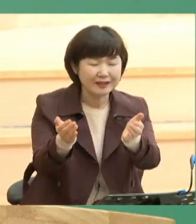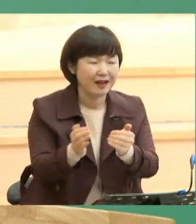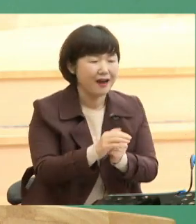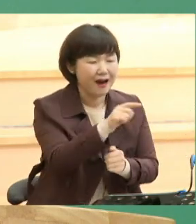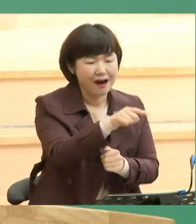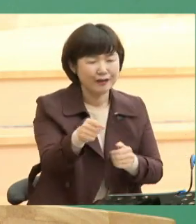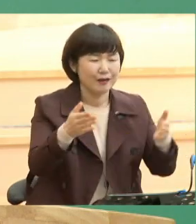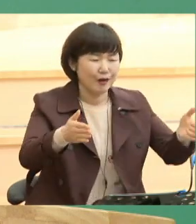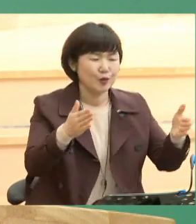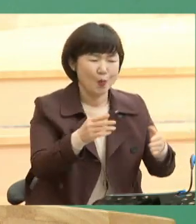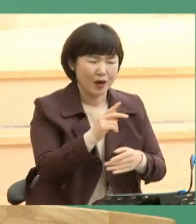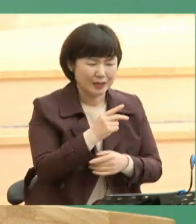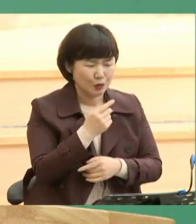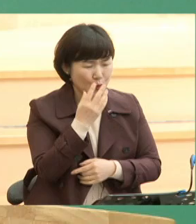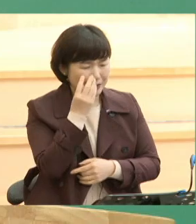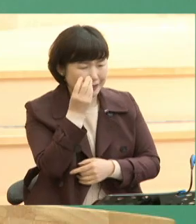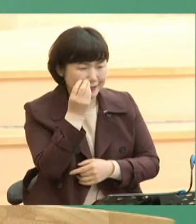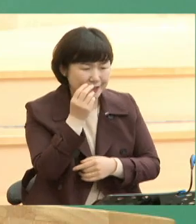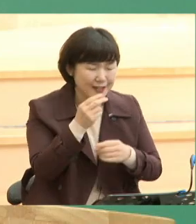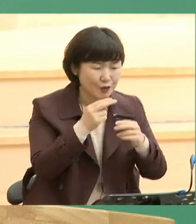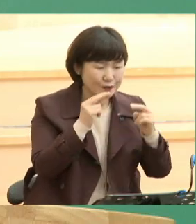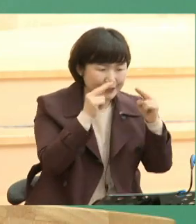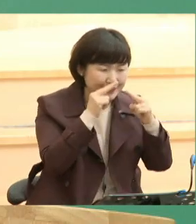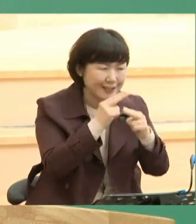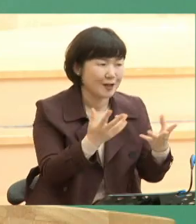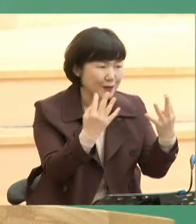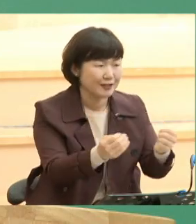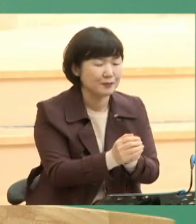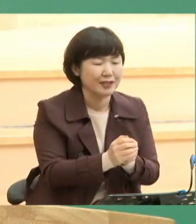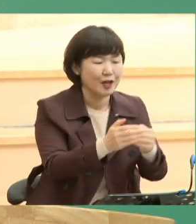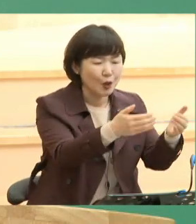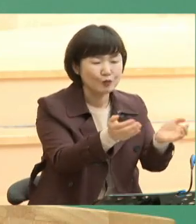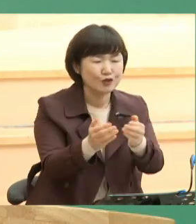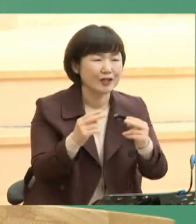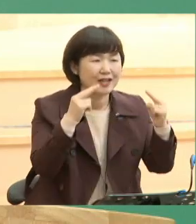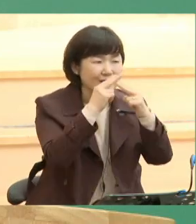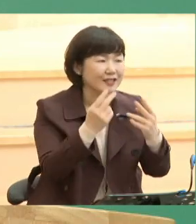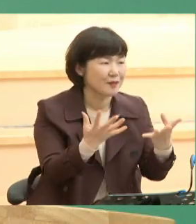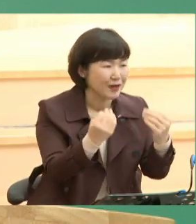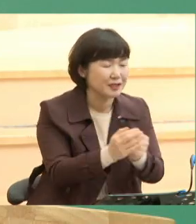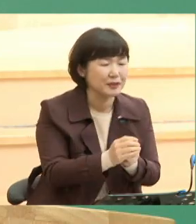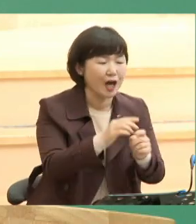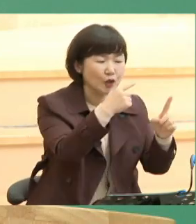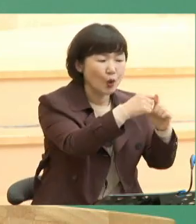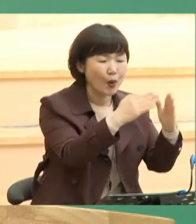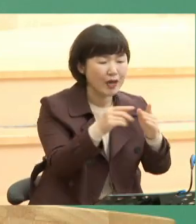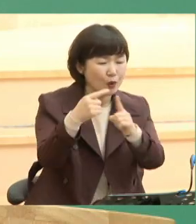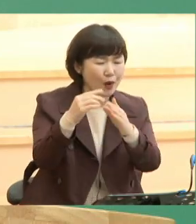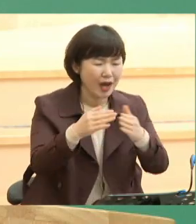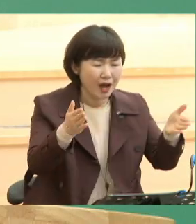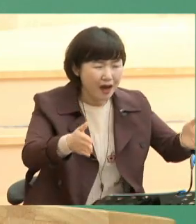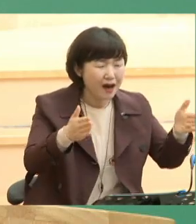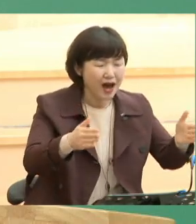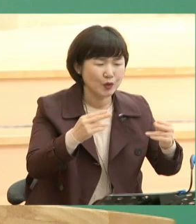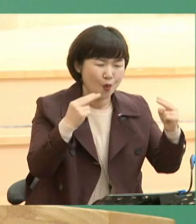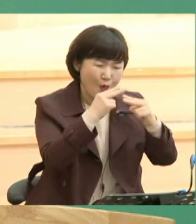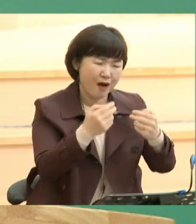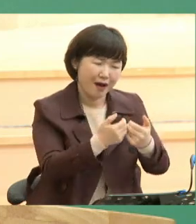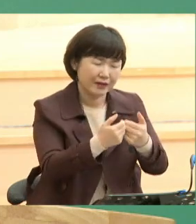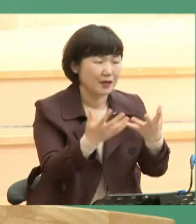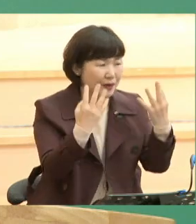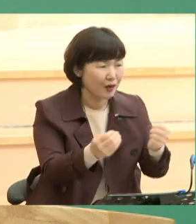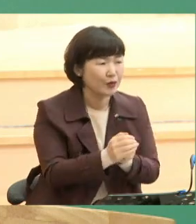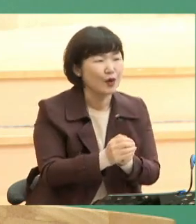묘한 신경전이 있습니다 부서간의 갈등이 있습니다 교회와 교회 사회도 갈등 있어요 교단과 교반 사에도 갈등이